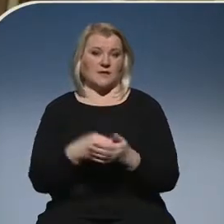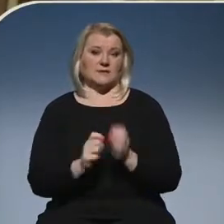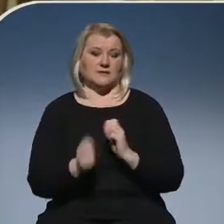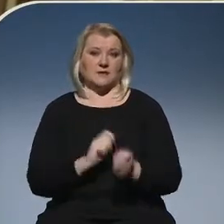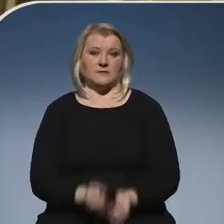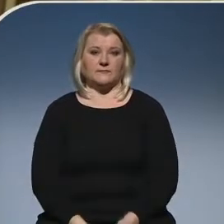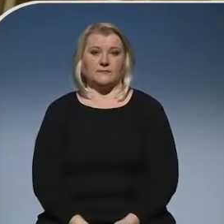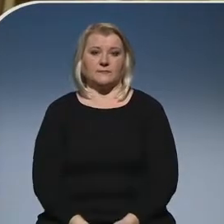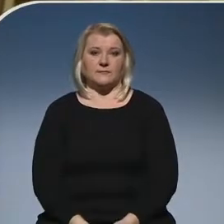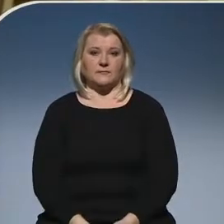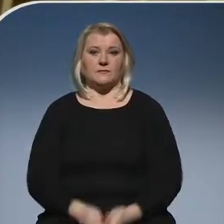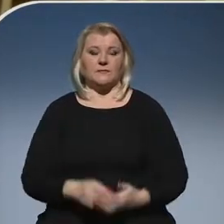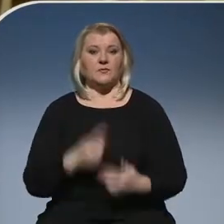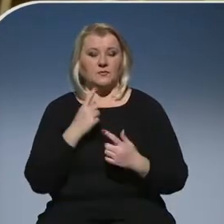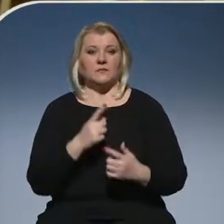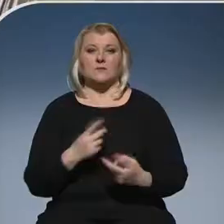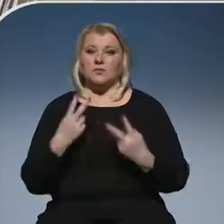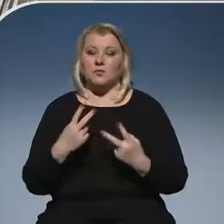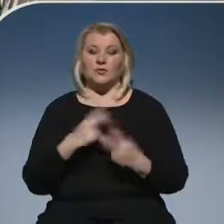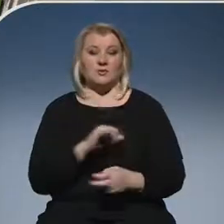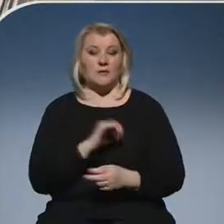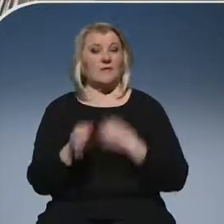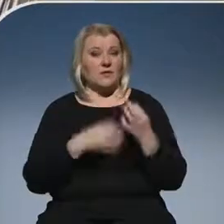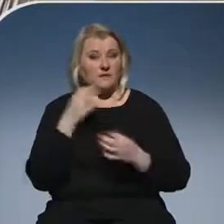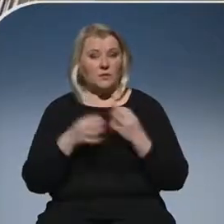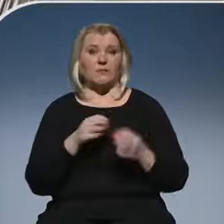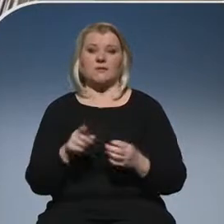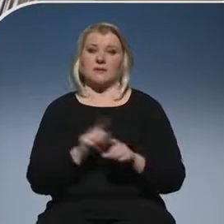tady zaznělo spousta důležitých, zajímavých informací. Děkuju vám i za to, že s